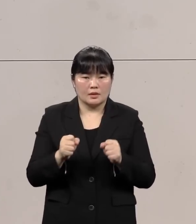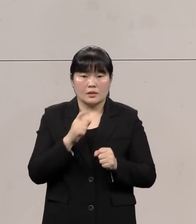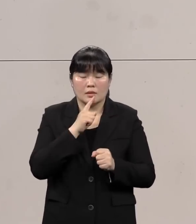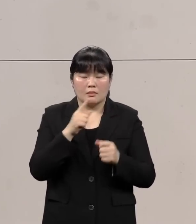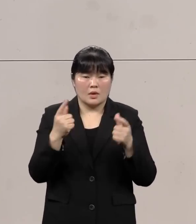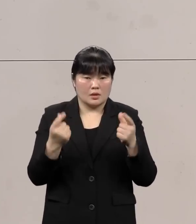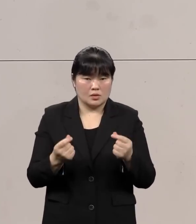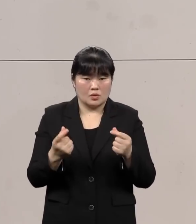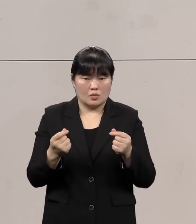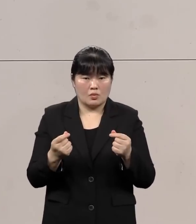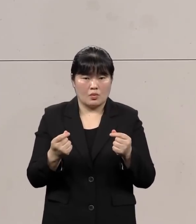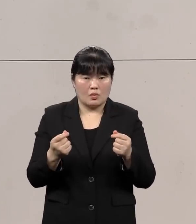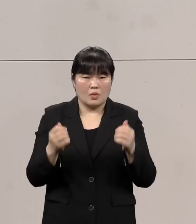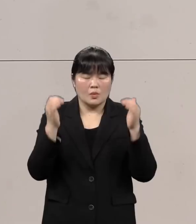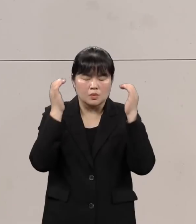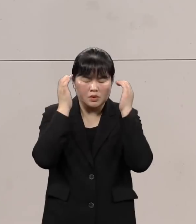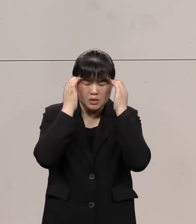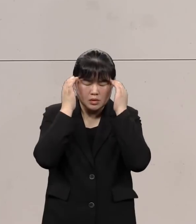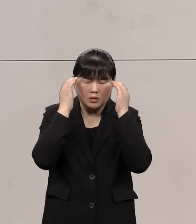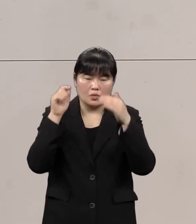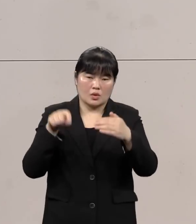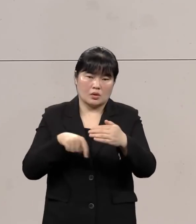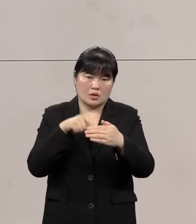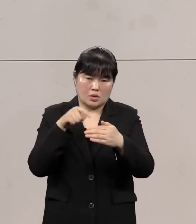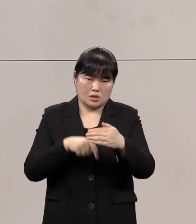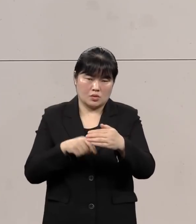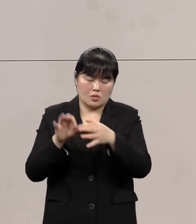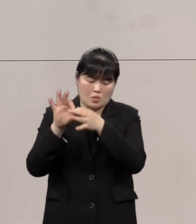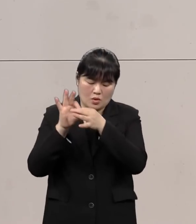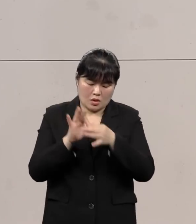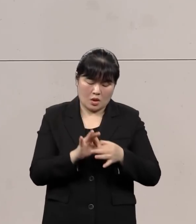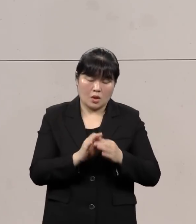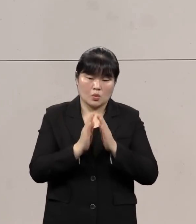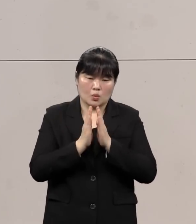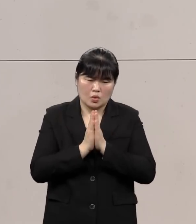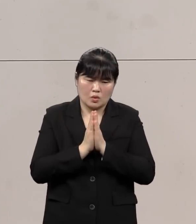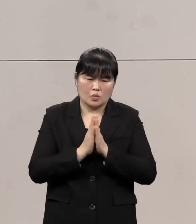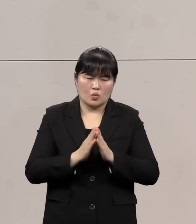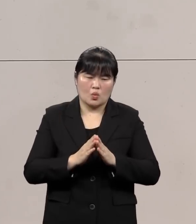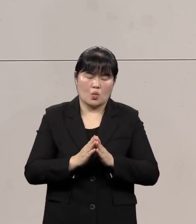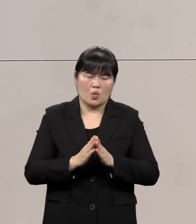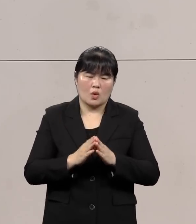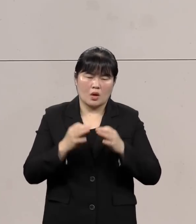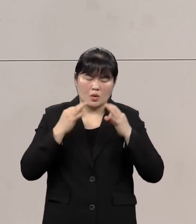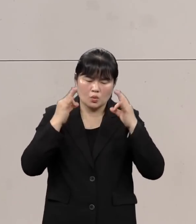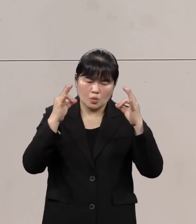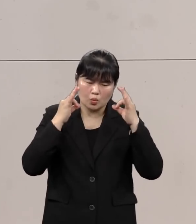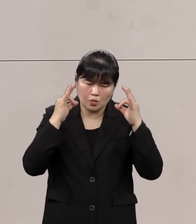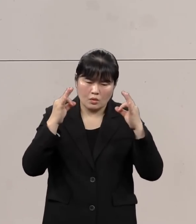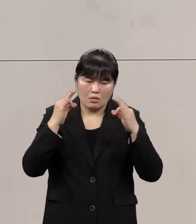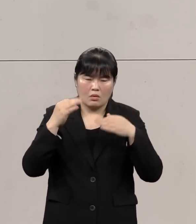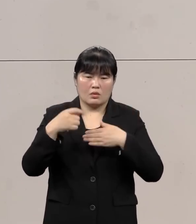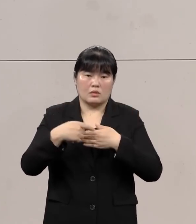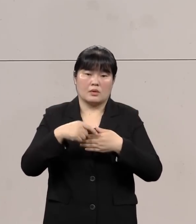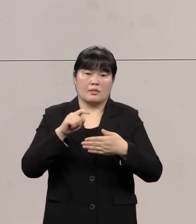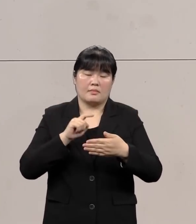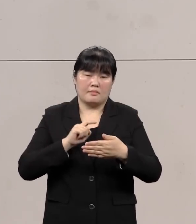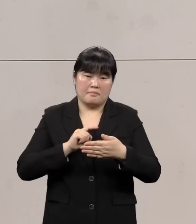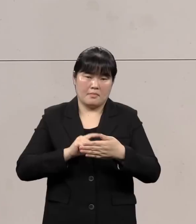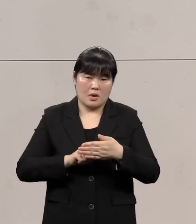끝이 보이지 않는 시련 속에서도 끊임없이 기도하고자 새벽이 오기 전부터 일어나려는